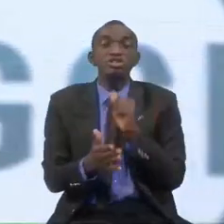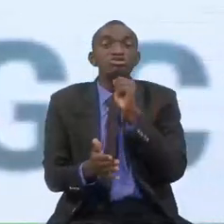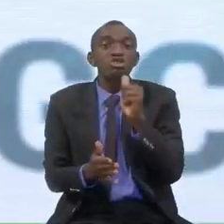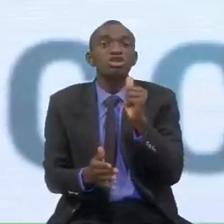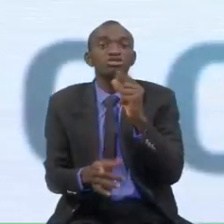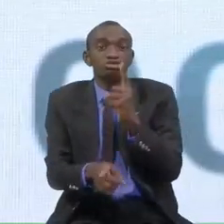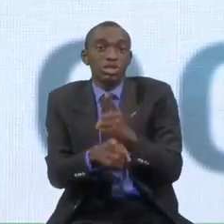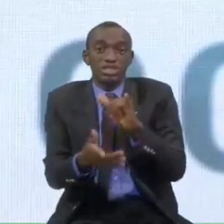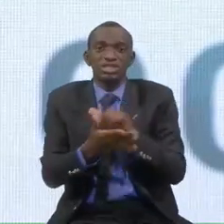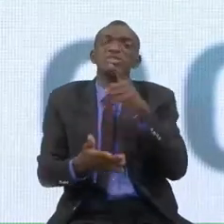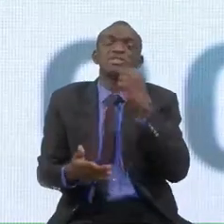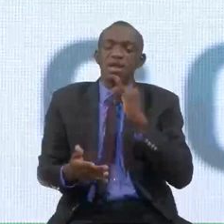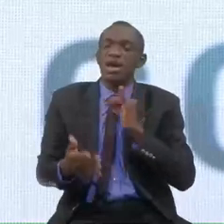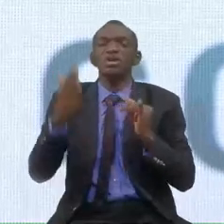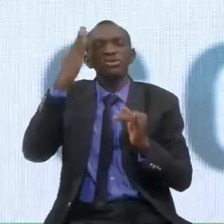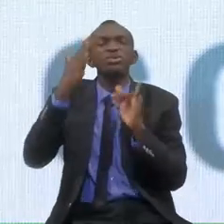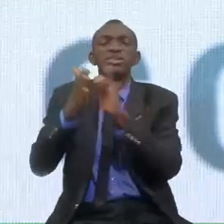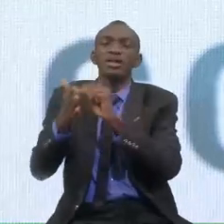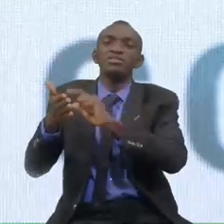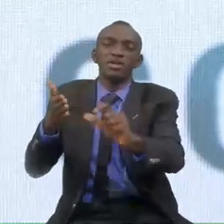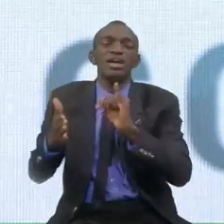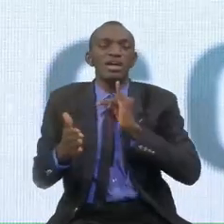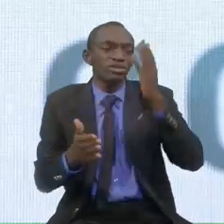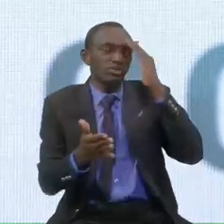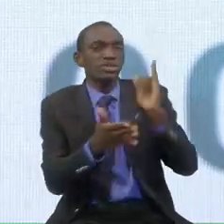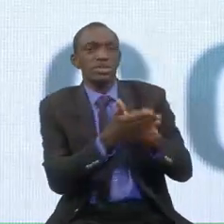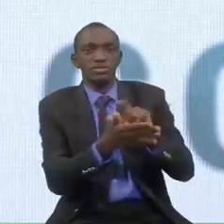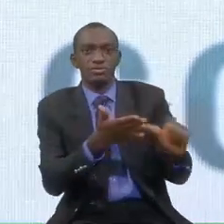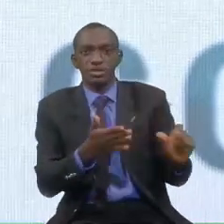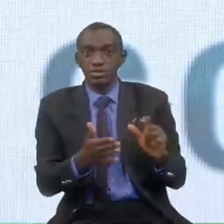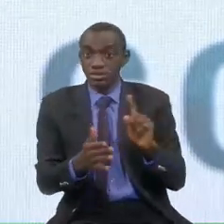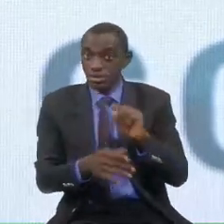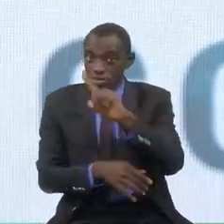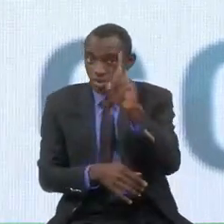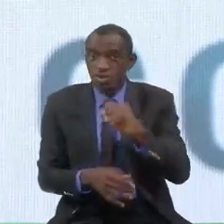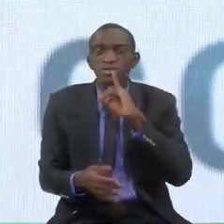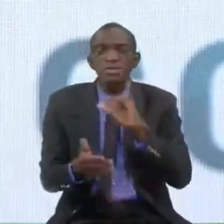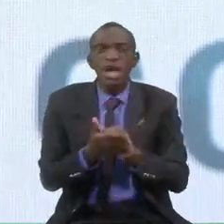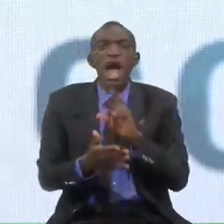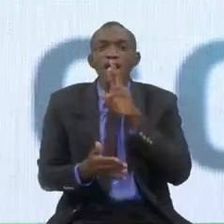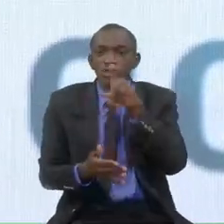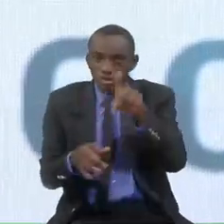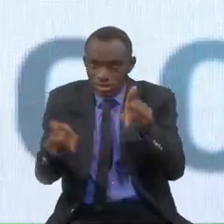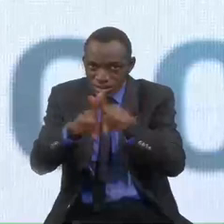dis ceci, je connais cela, je connais cela. La question est, est-ce que vous êtes comme Daniel?